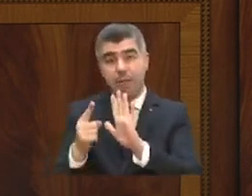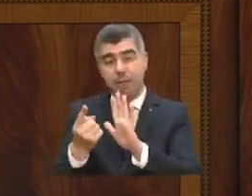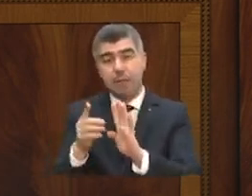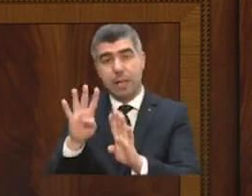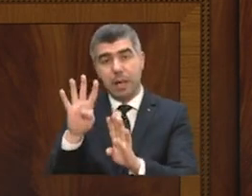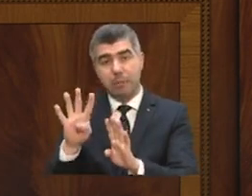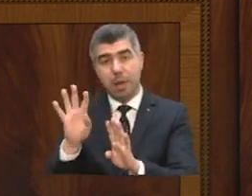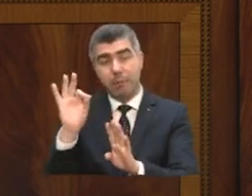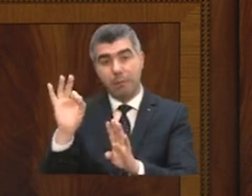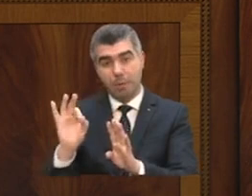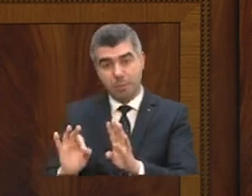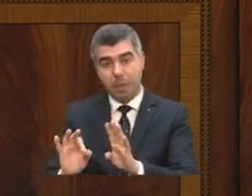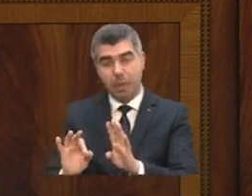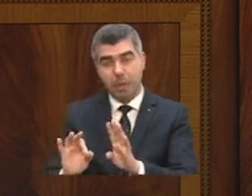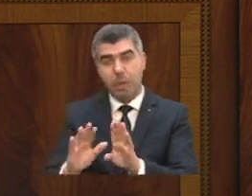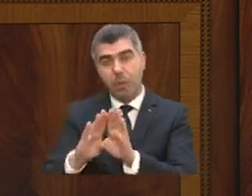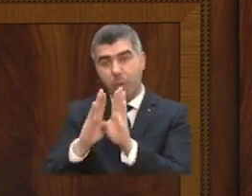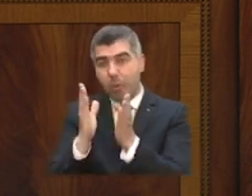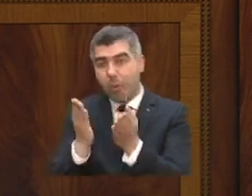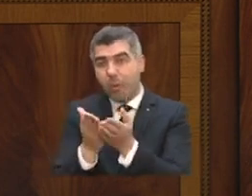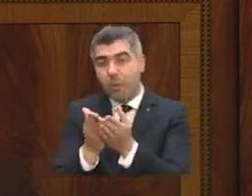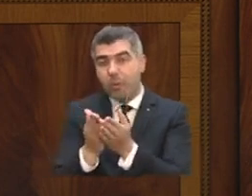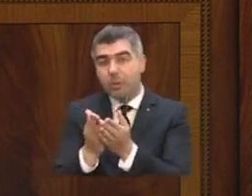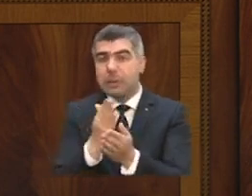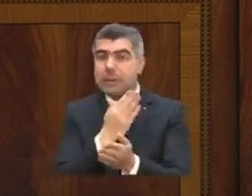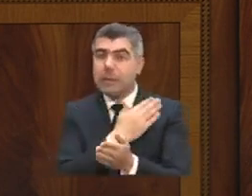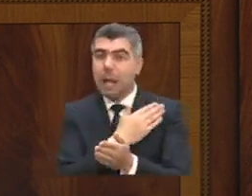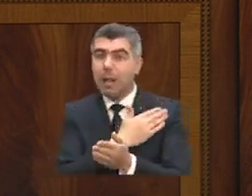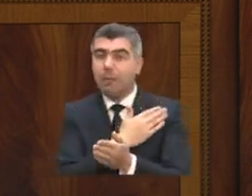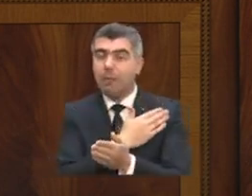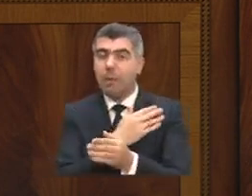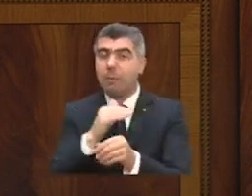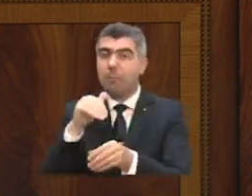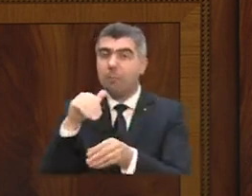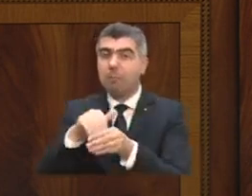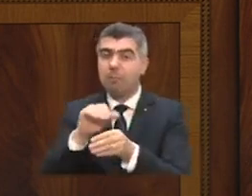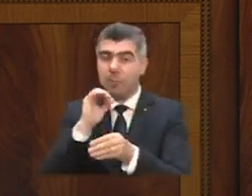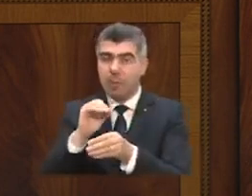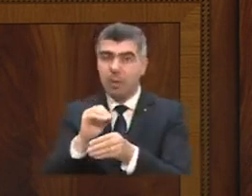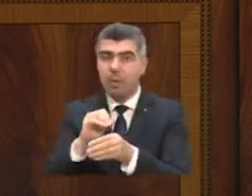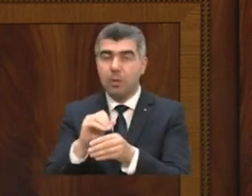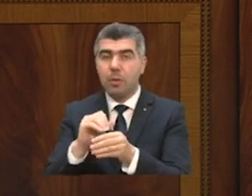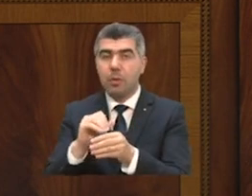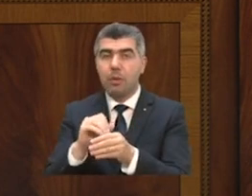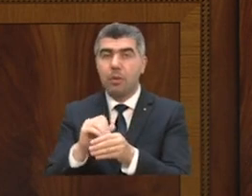76.4% من الناتج الداخلي الخام المديونية إلى